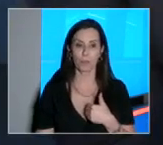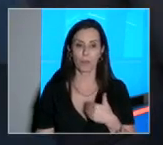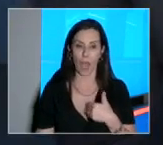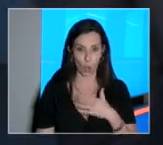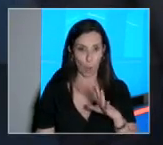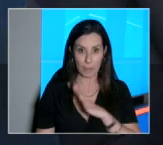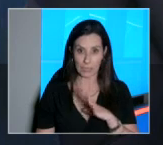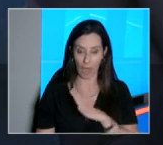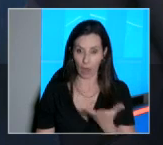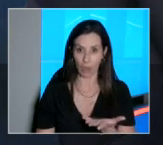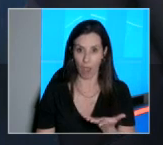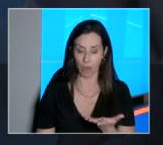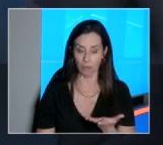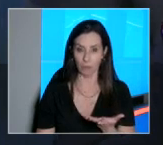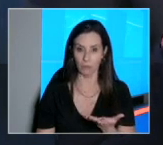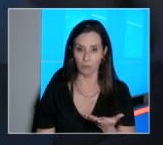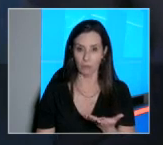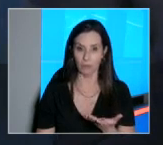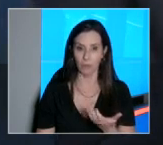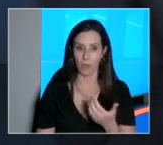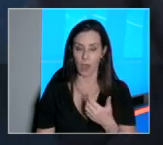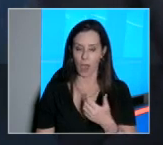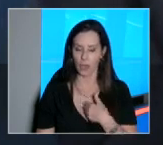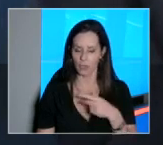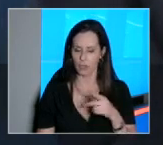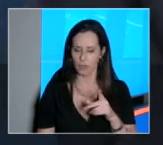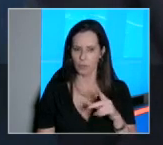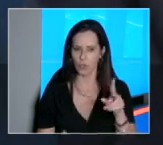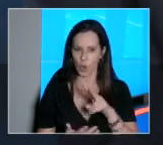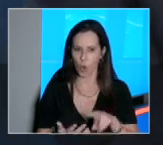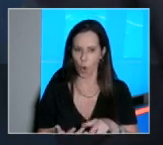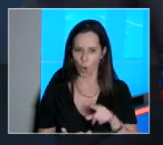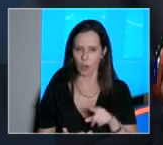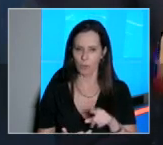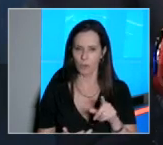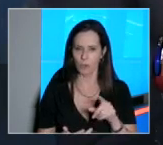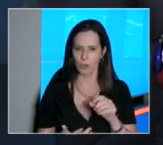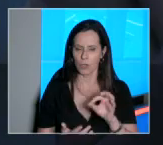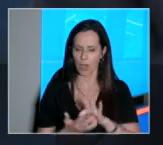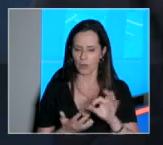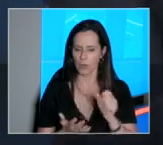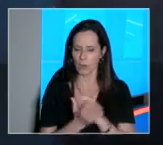אנחנו נמצאים בסכנה דמוגרפית במובן הזה, כי תשמע, אני קורא מישהו שעושה ספין על המאמר שלך היום בעיתון הארץ, וכותב,